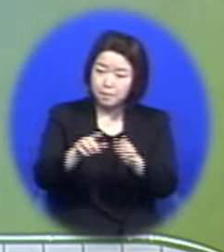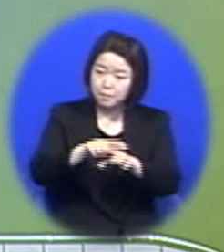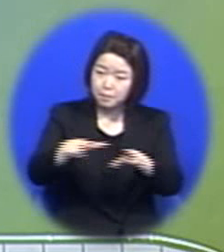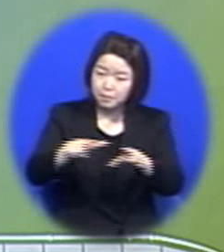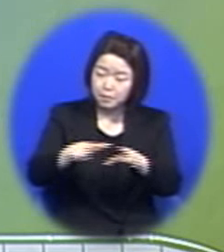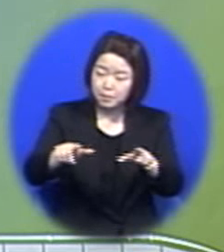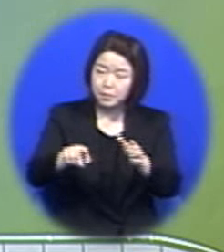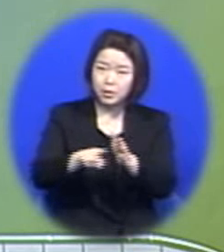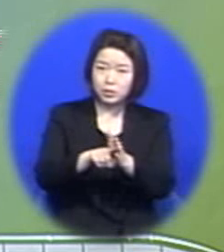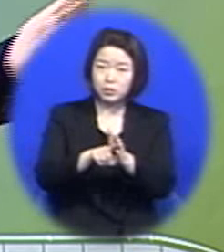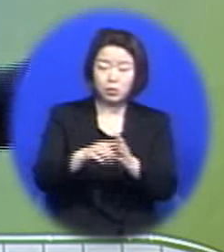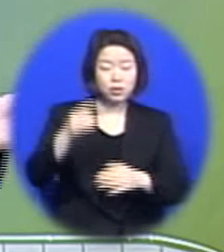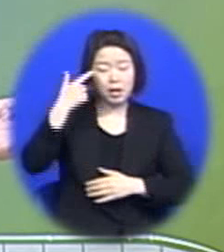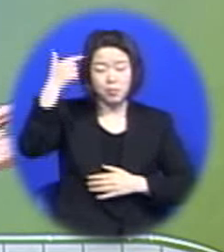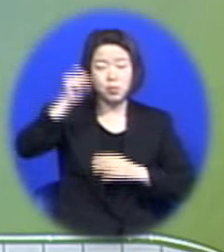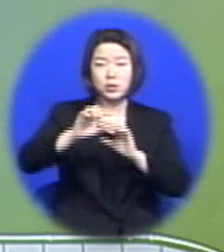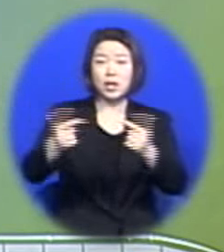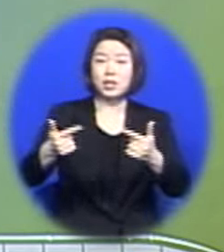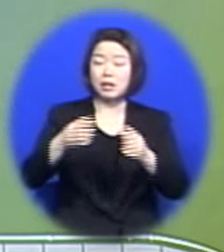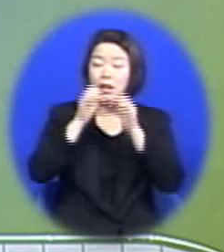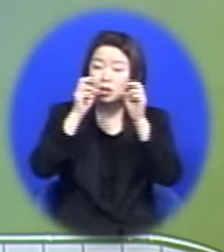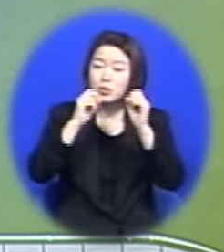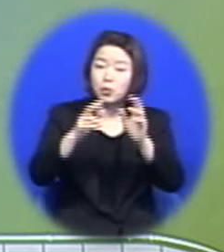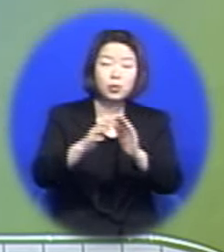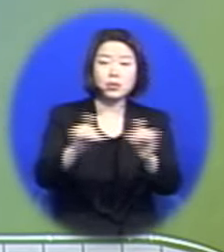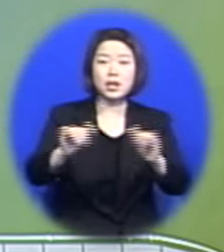무슨 목사야? 아, 내가 무슨 선교사야?